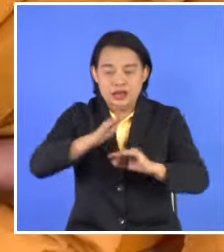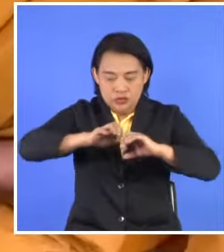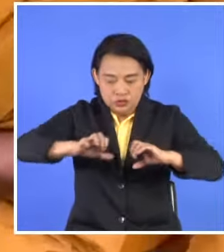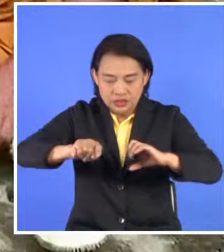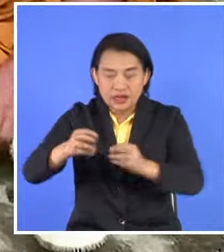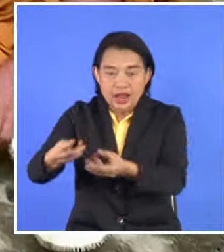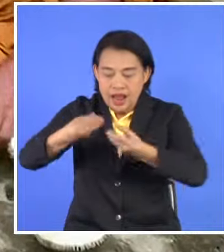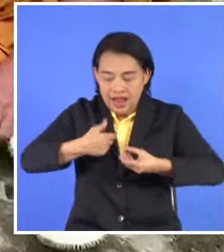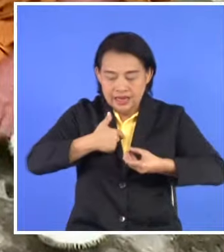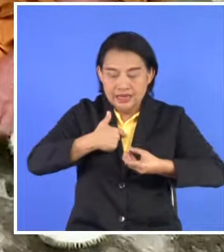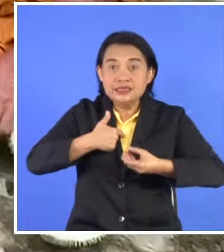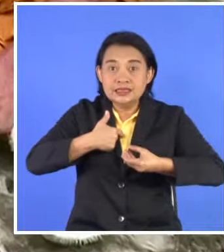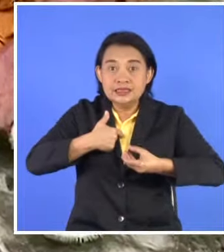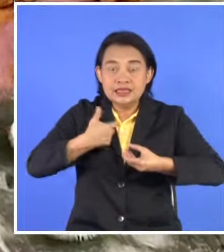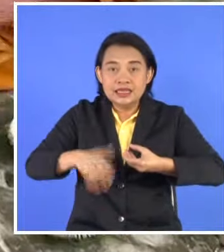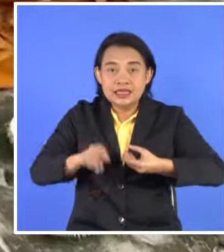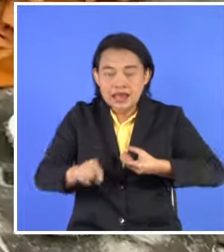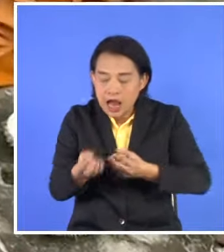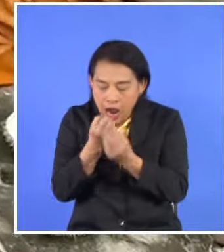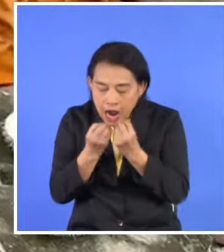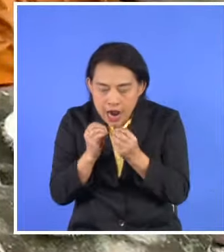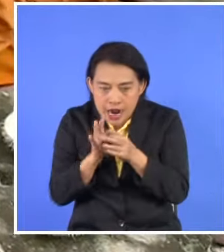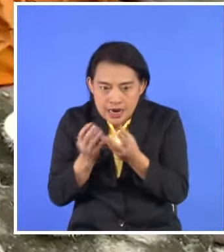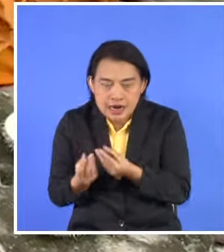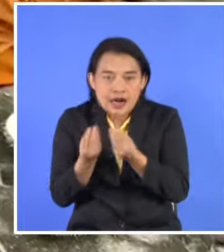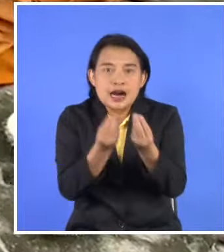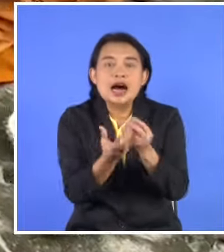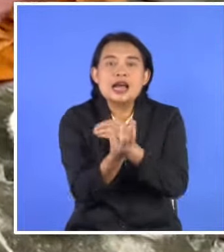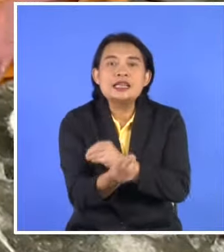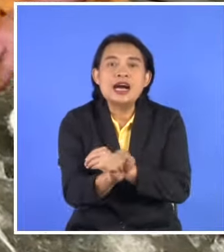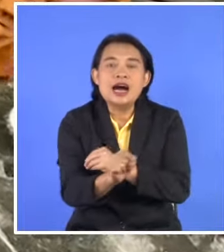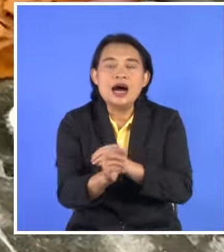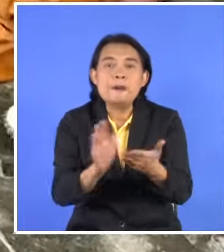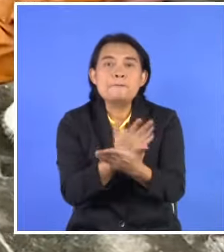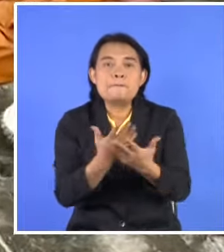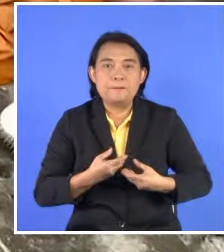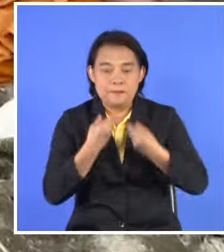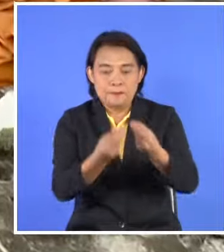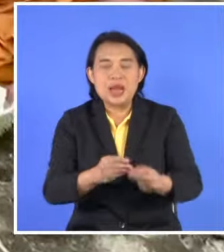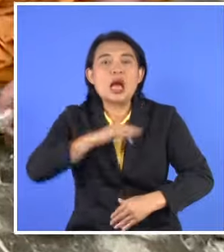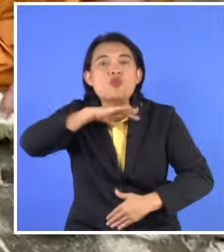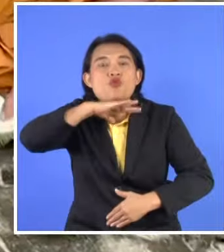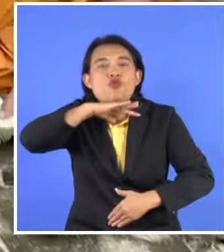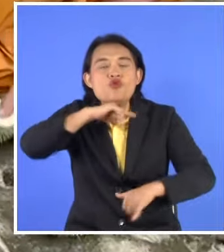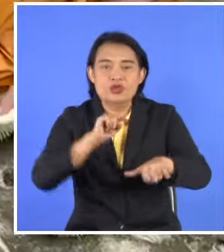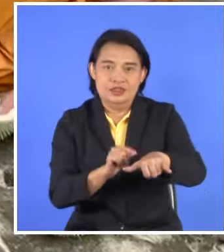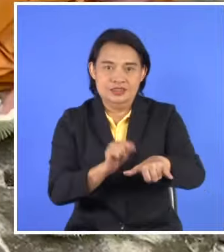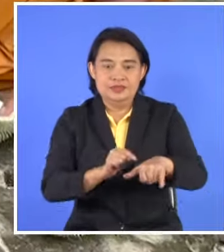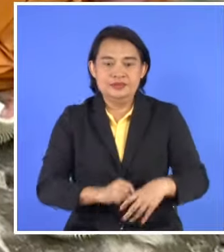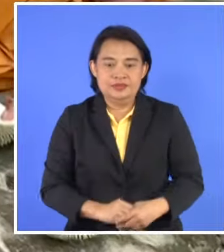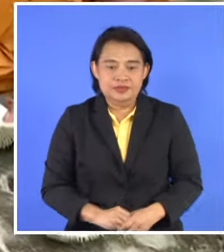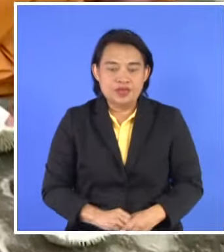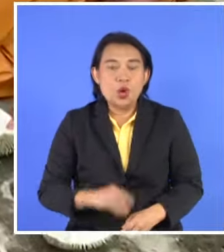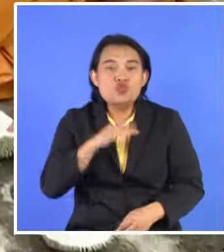ถวายให้ท่านเนี่ยฮะท่านก็ฉันว่าอย่างงั้นเถอะแต่ว่าที่เหลือเนี่ยอ้าก็แบ่งให้กับเจ้าเจ้าแพนเค้กเอคือหมูปลาหมู